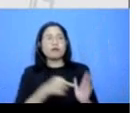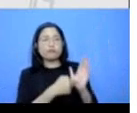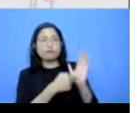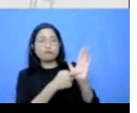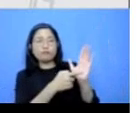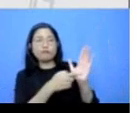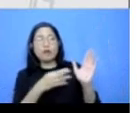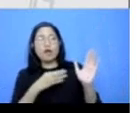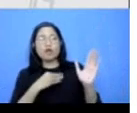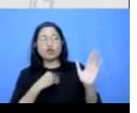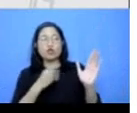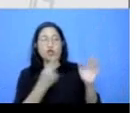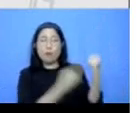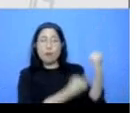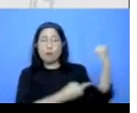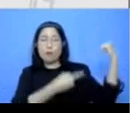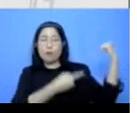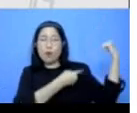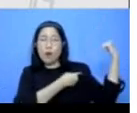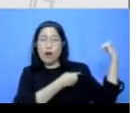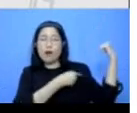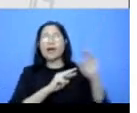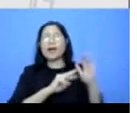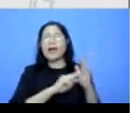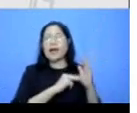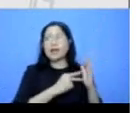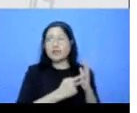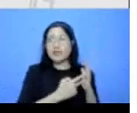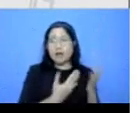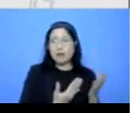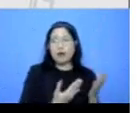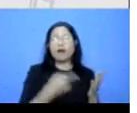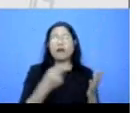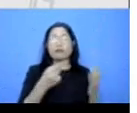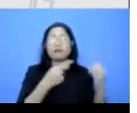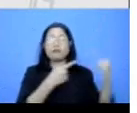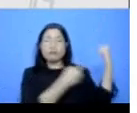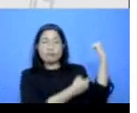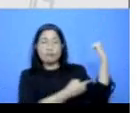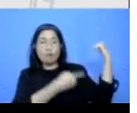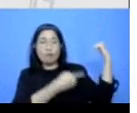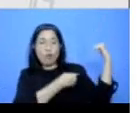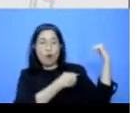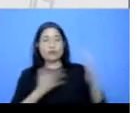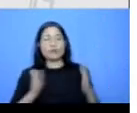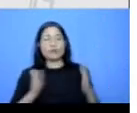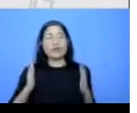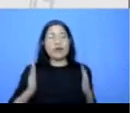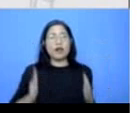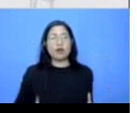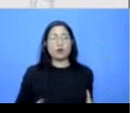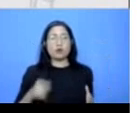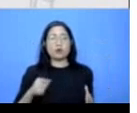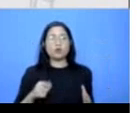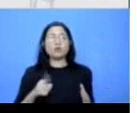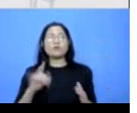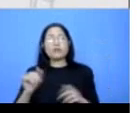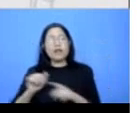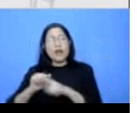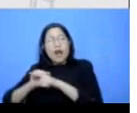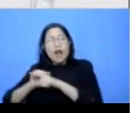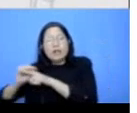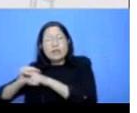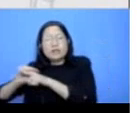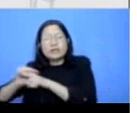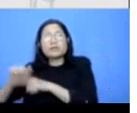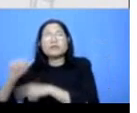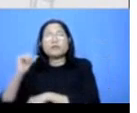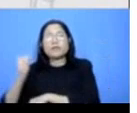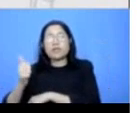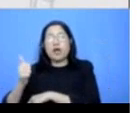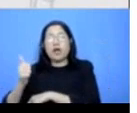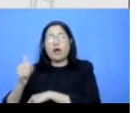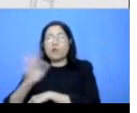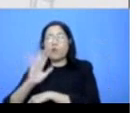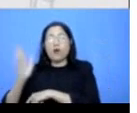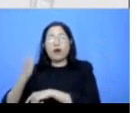itu artinya tingkah laku tersebut bisa dilatih. Itu bukan bawaan yang pure